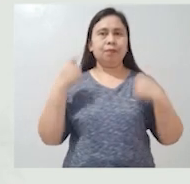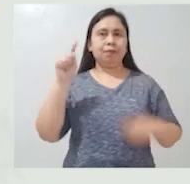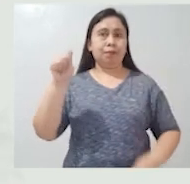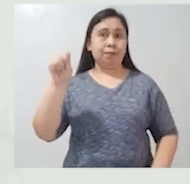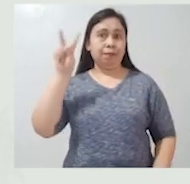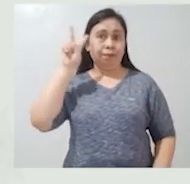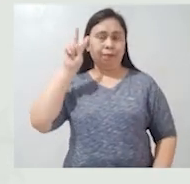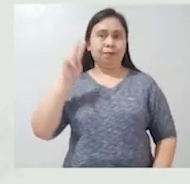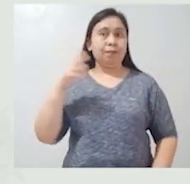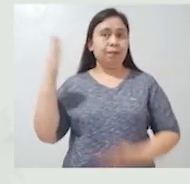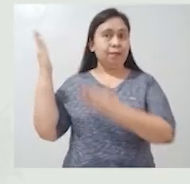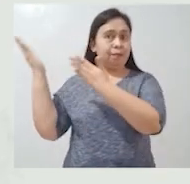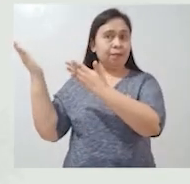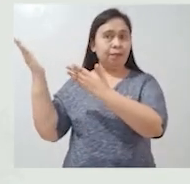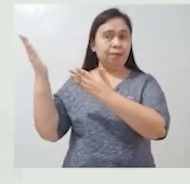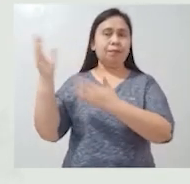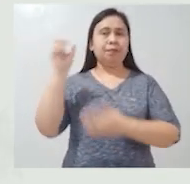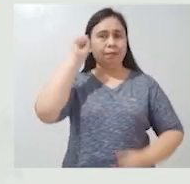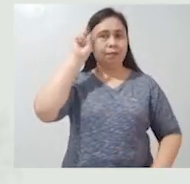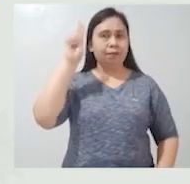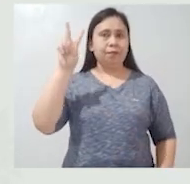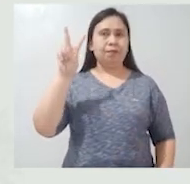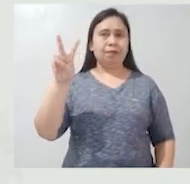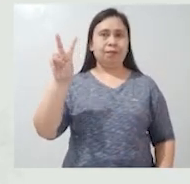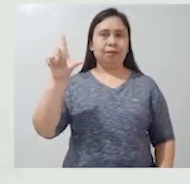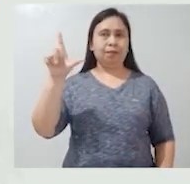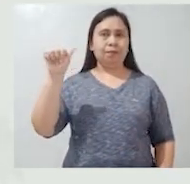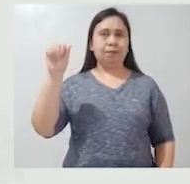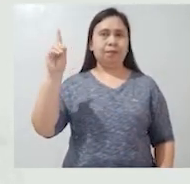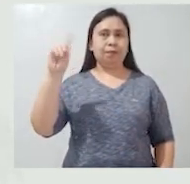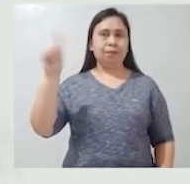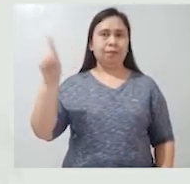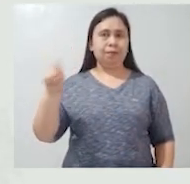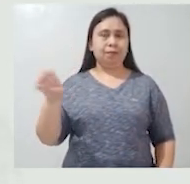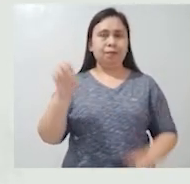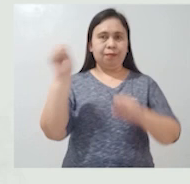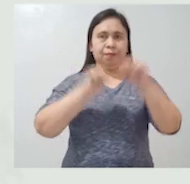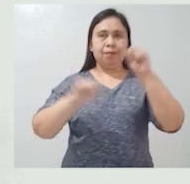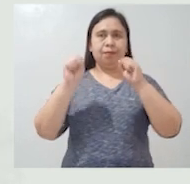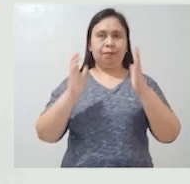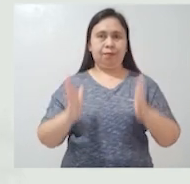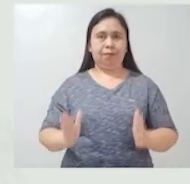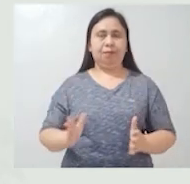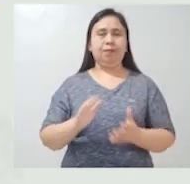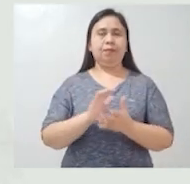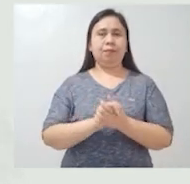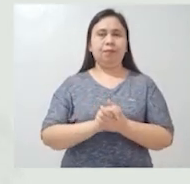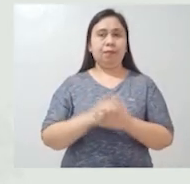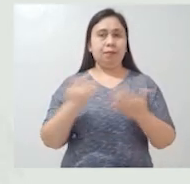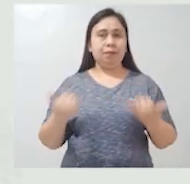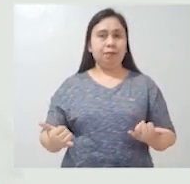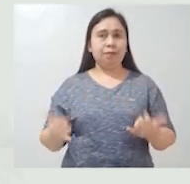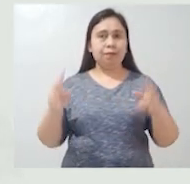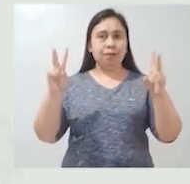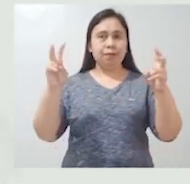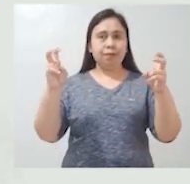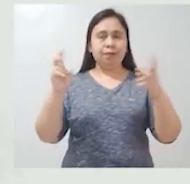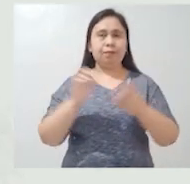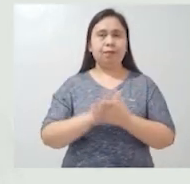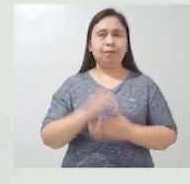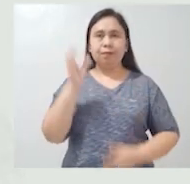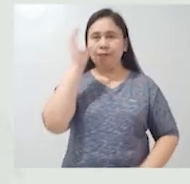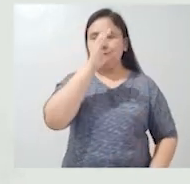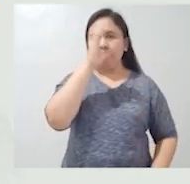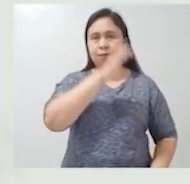Teens TV. I am Sir Vlads, your science teacher on screen. For today's topic, we will